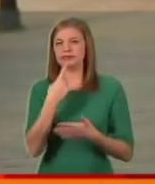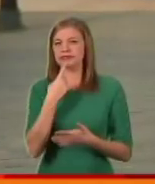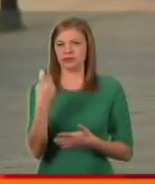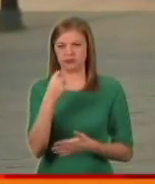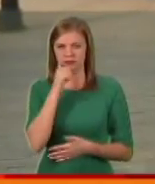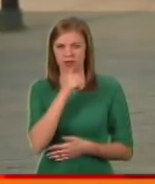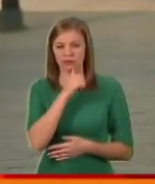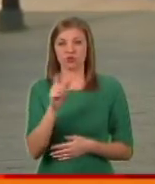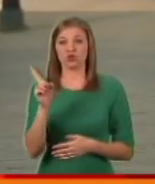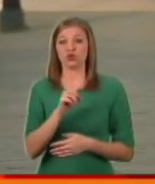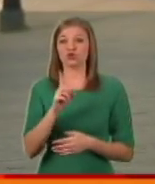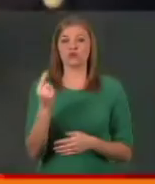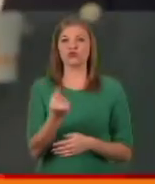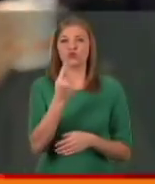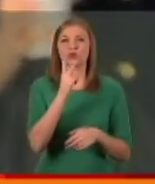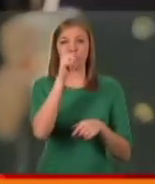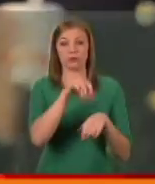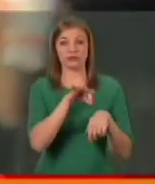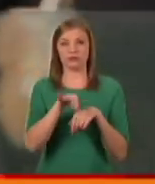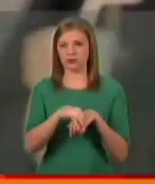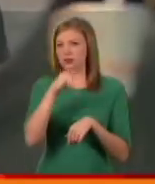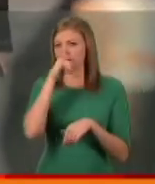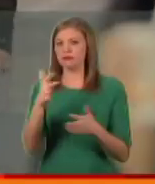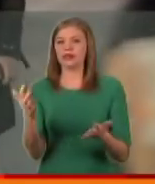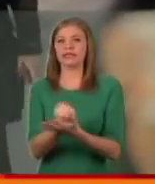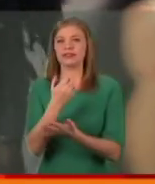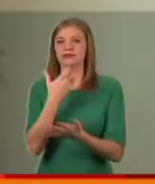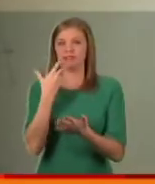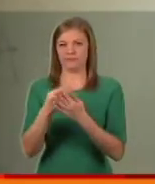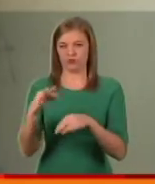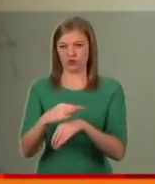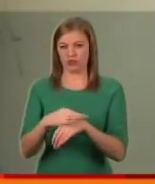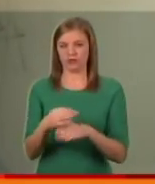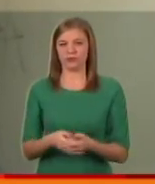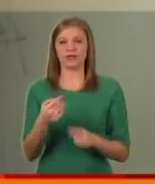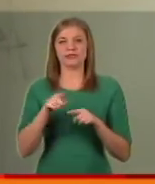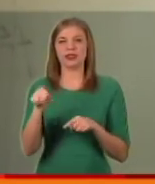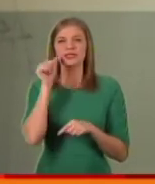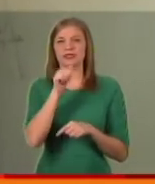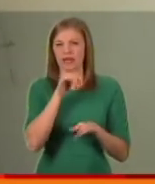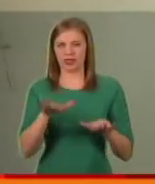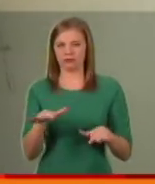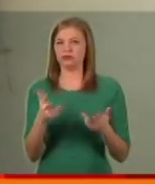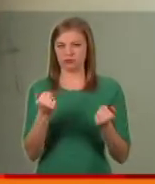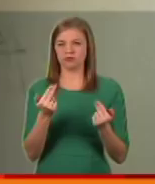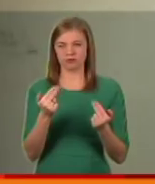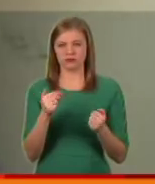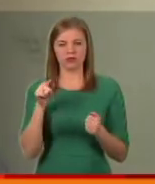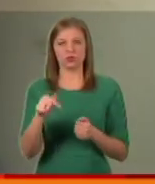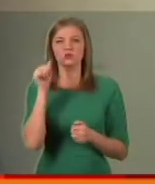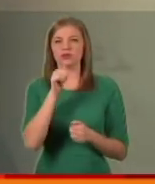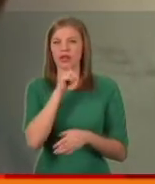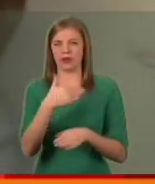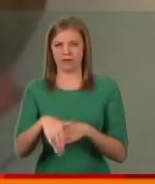суворій таємниці, аби жоден тиран не зміг віднайти своєї жертви. Секретне місце? Так, так,